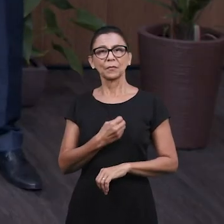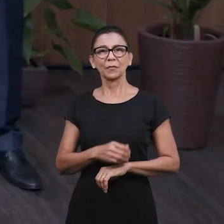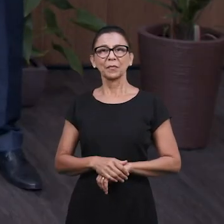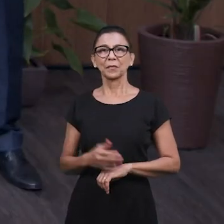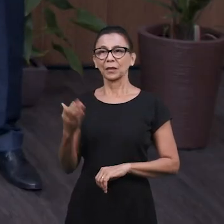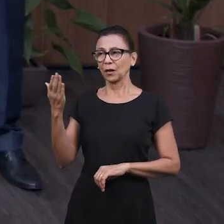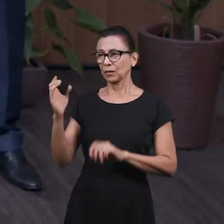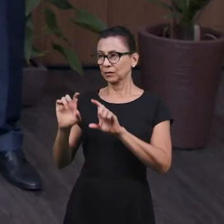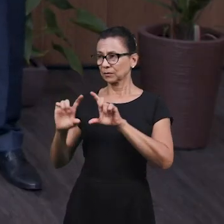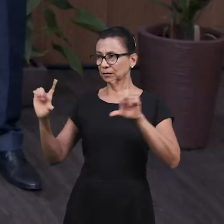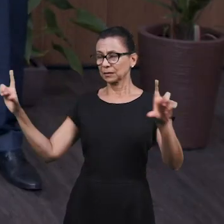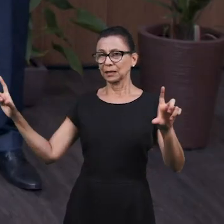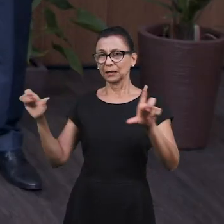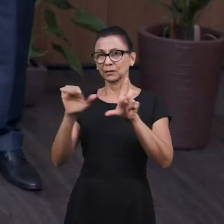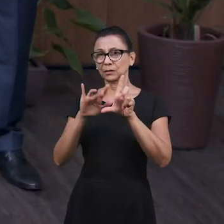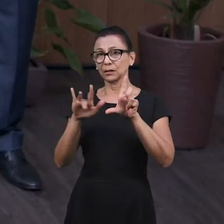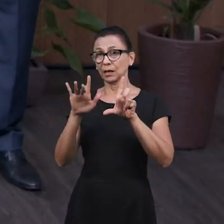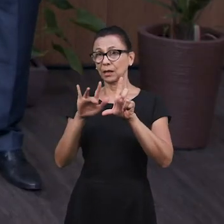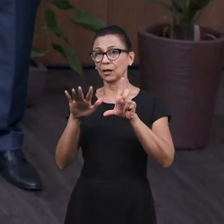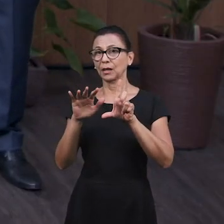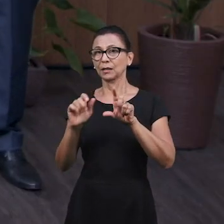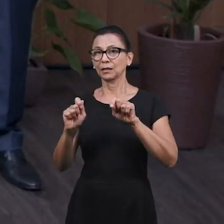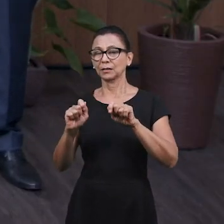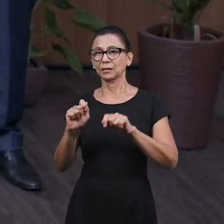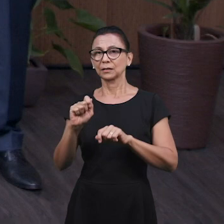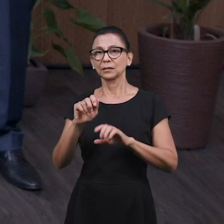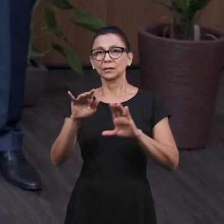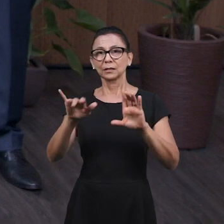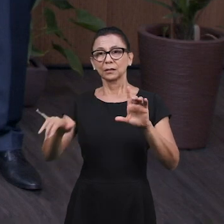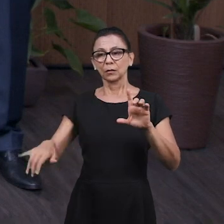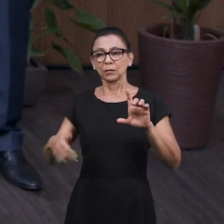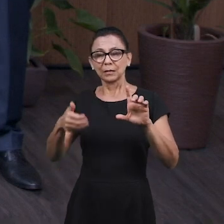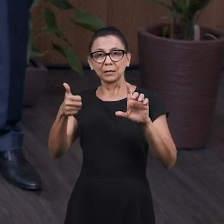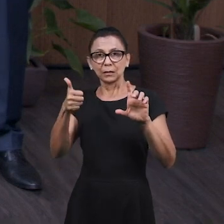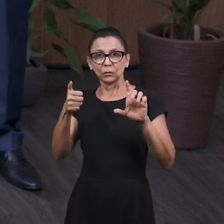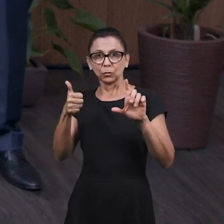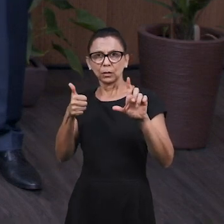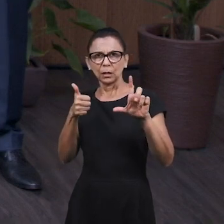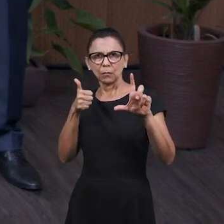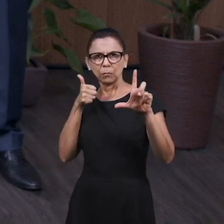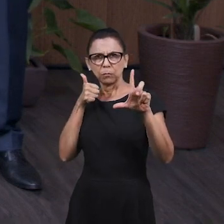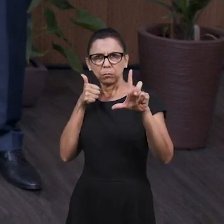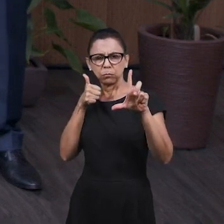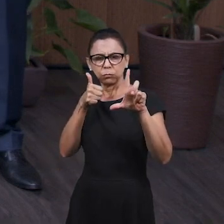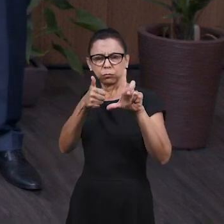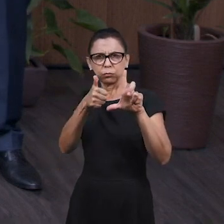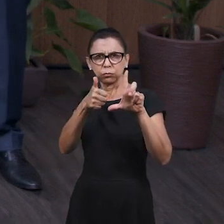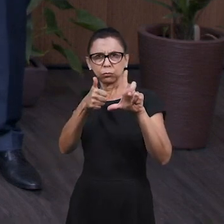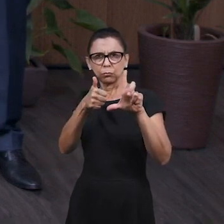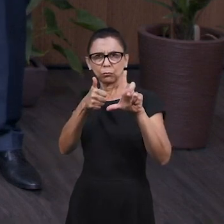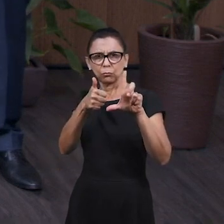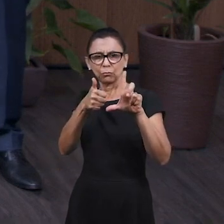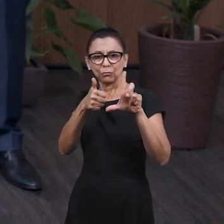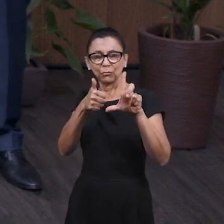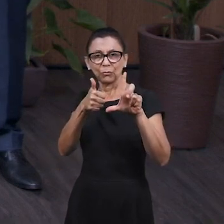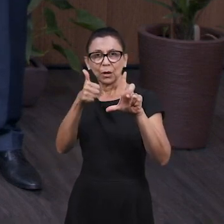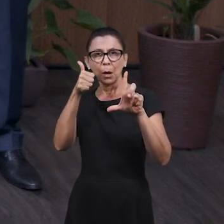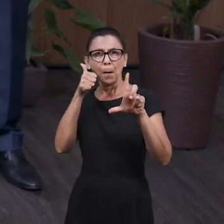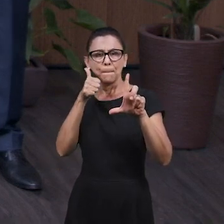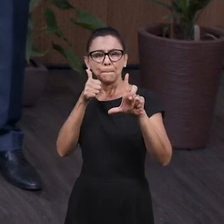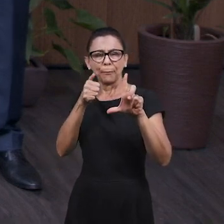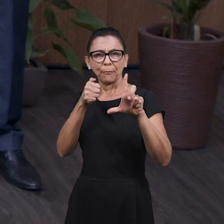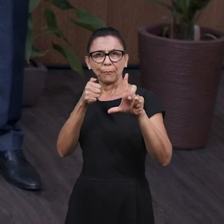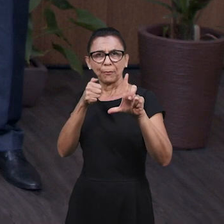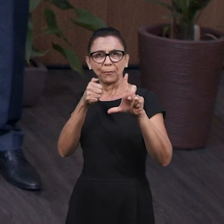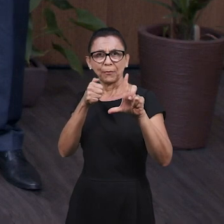participer. Comme vous voyez, il y a un code, un QR code. Ouvrez l'appareil photo de votre